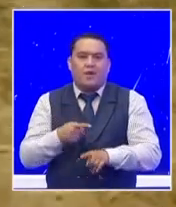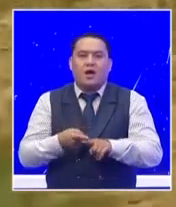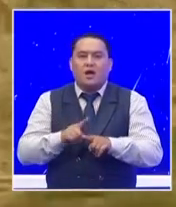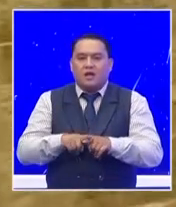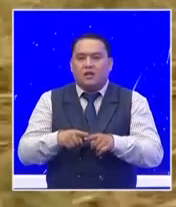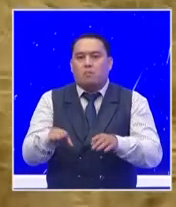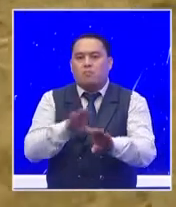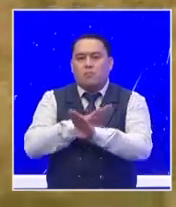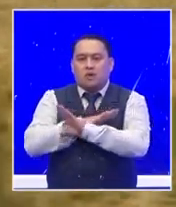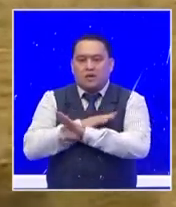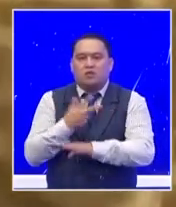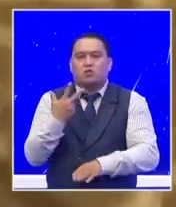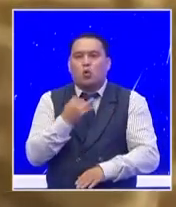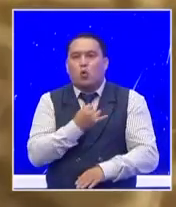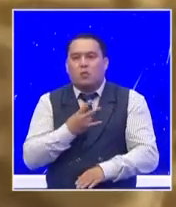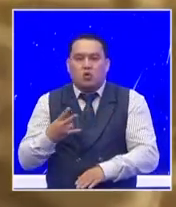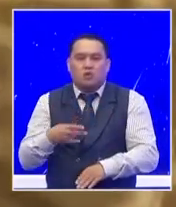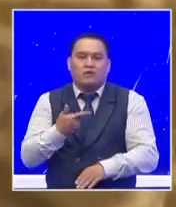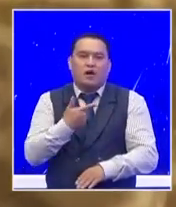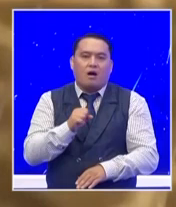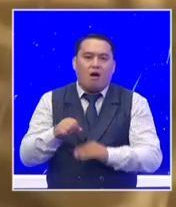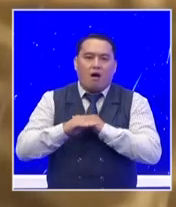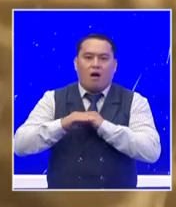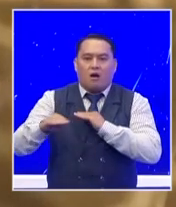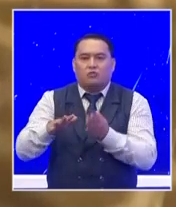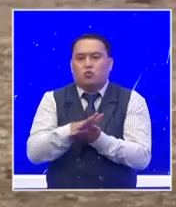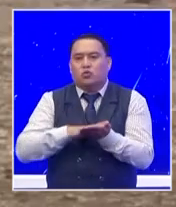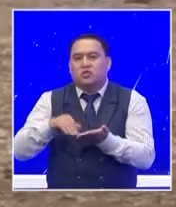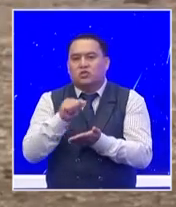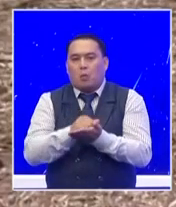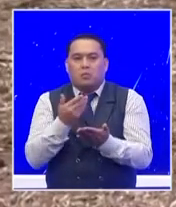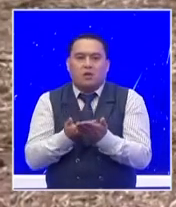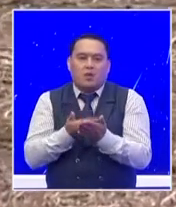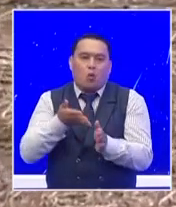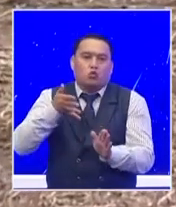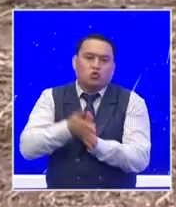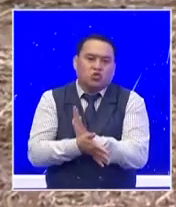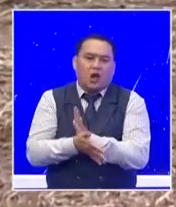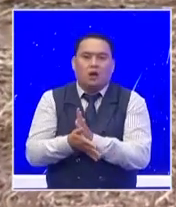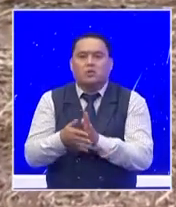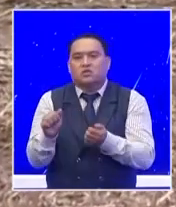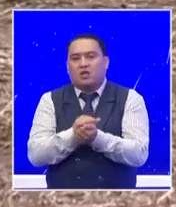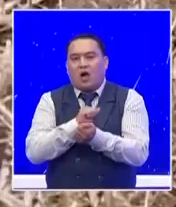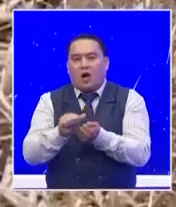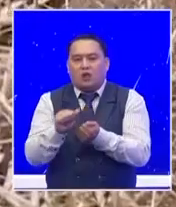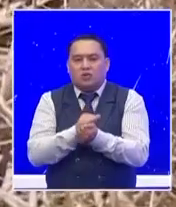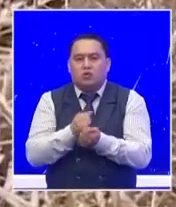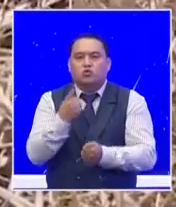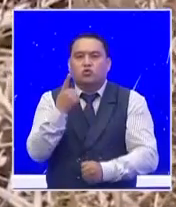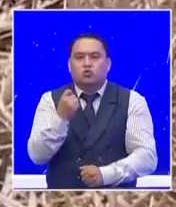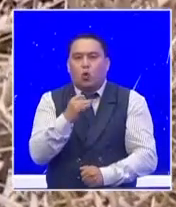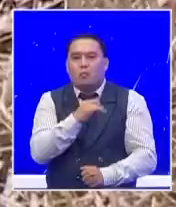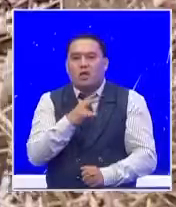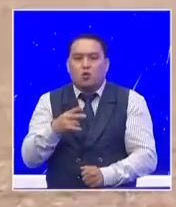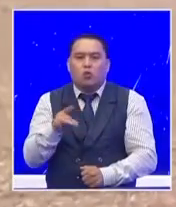ситуации. В республике погибли около 3 миллионов гектаров пастбищ. По предварительной оценке, сумма ущерба от последствий засухи